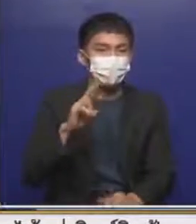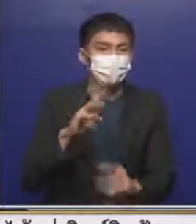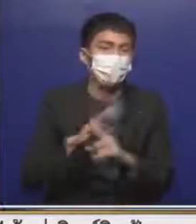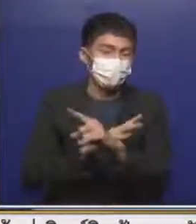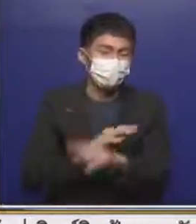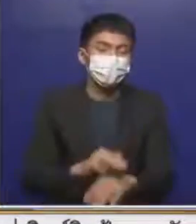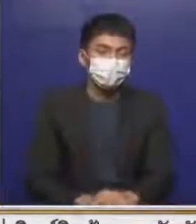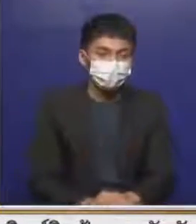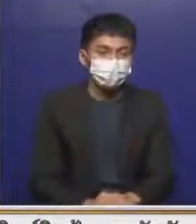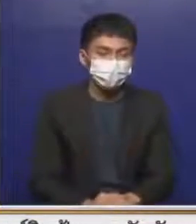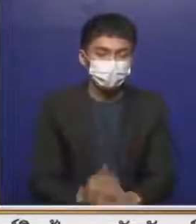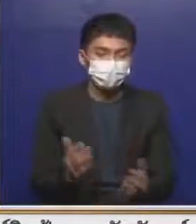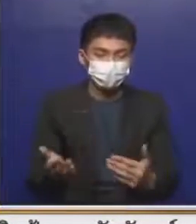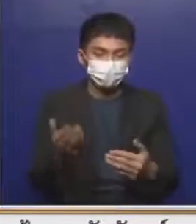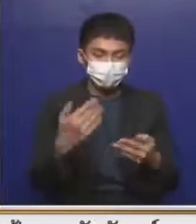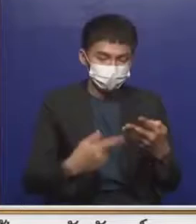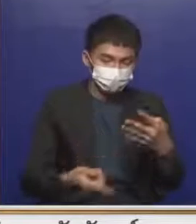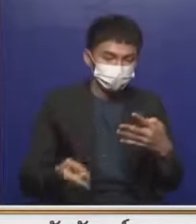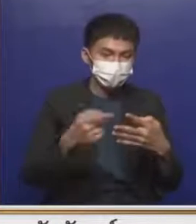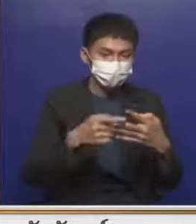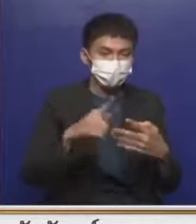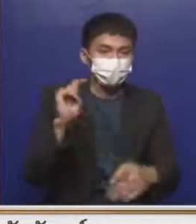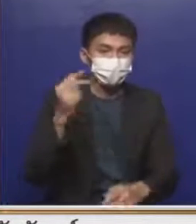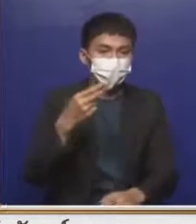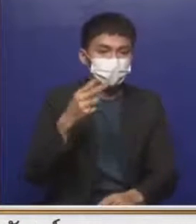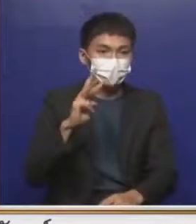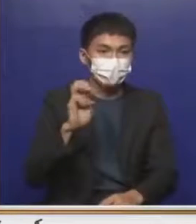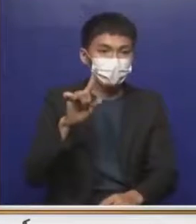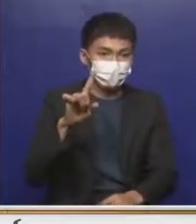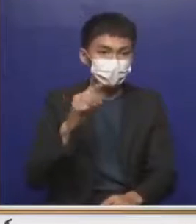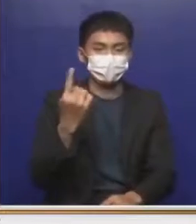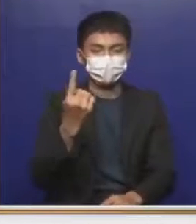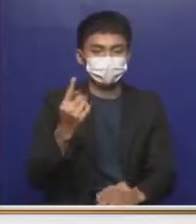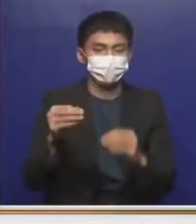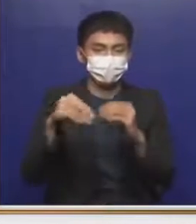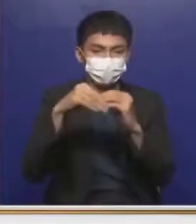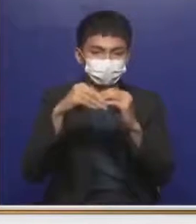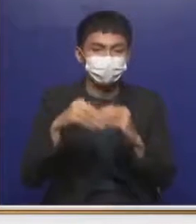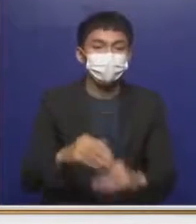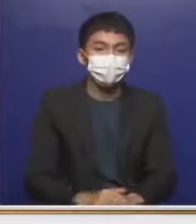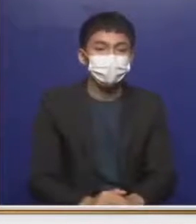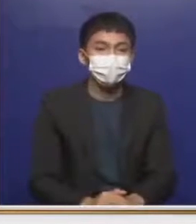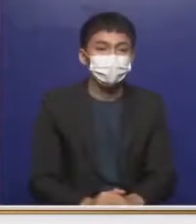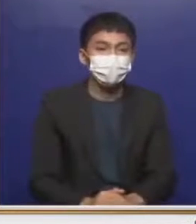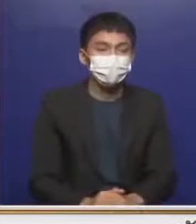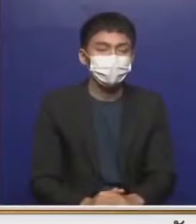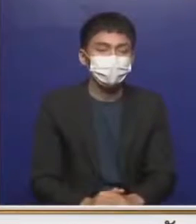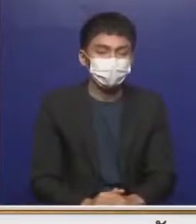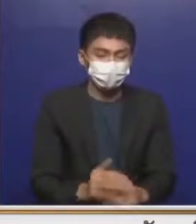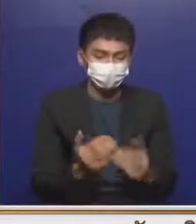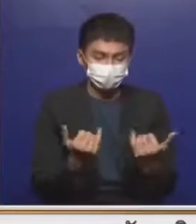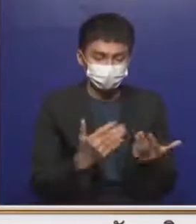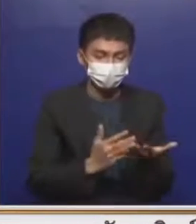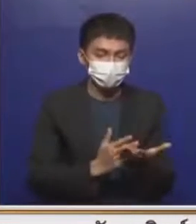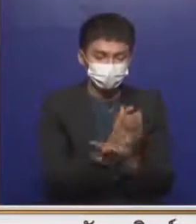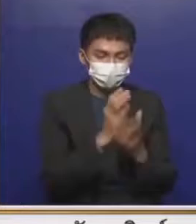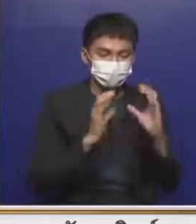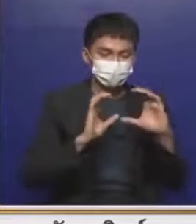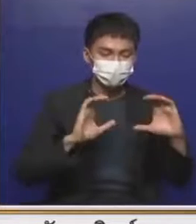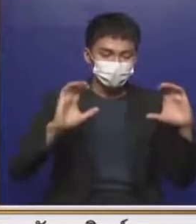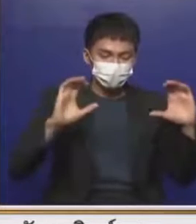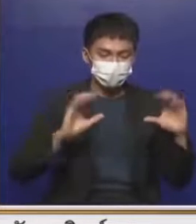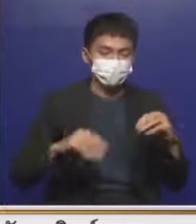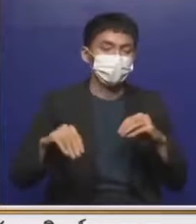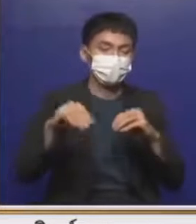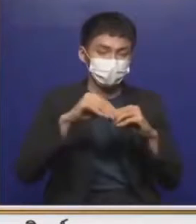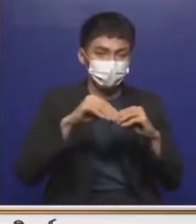วาร์ดครับเพิ่มแล